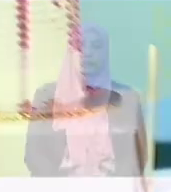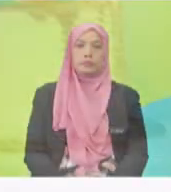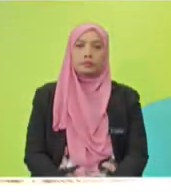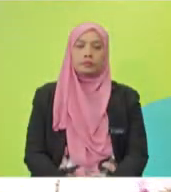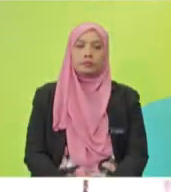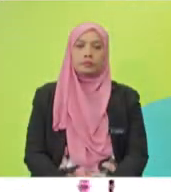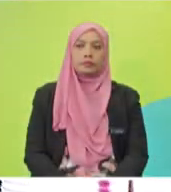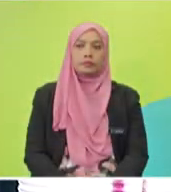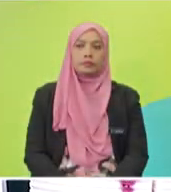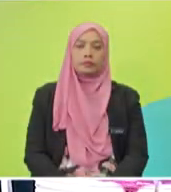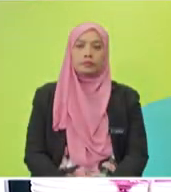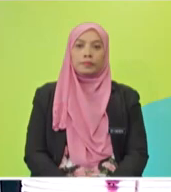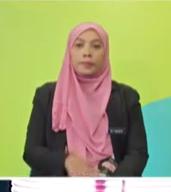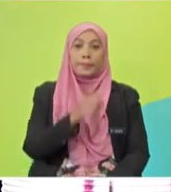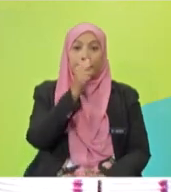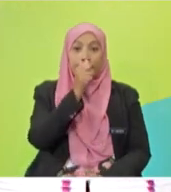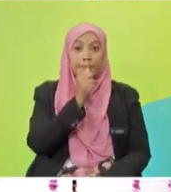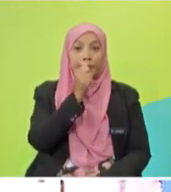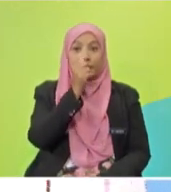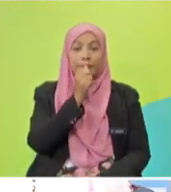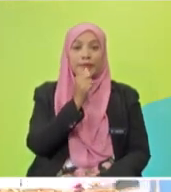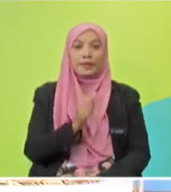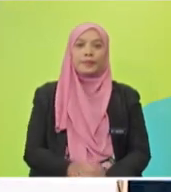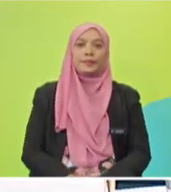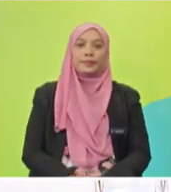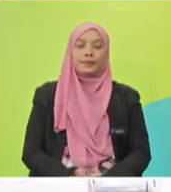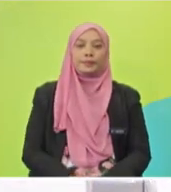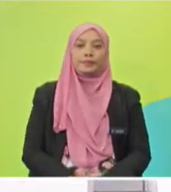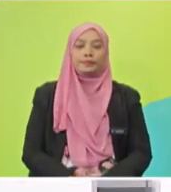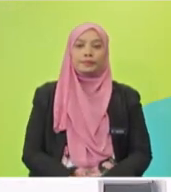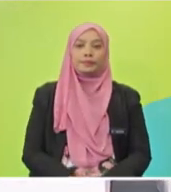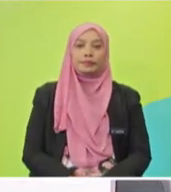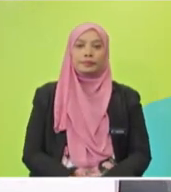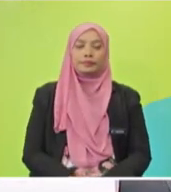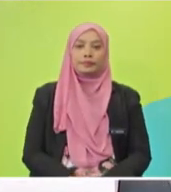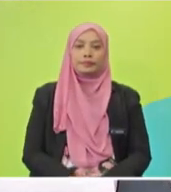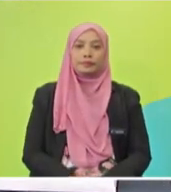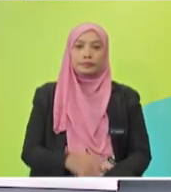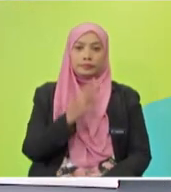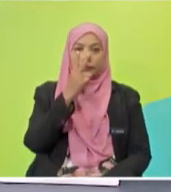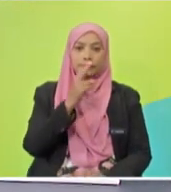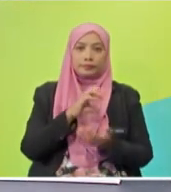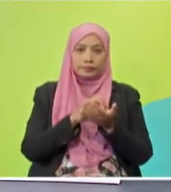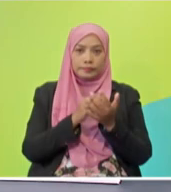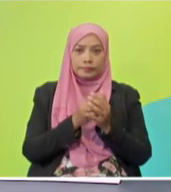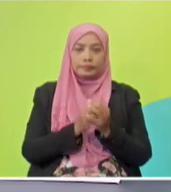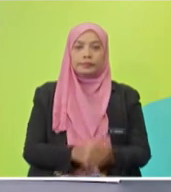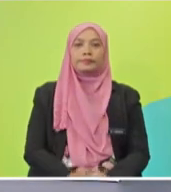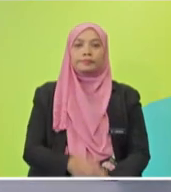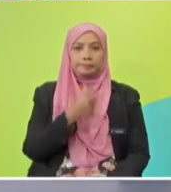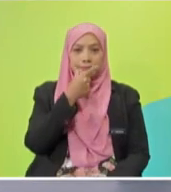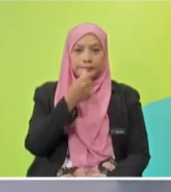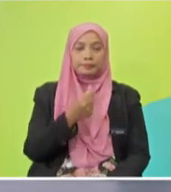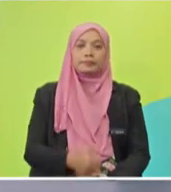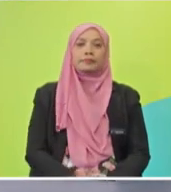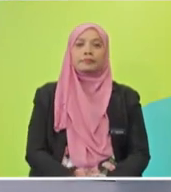Baik, sabar. Wow, nampak tak kek tu? Kembali semula menonton Mendengar Rendah di Direct TV KPM bersama dengan saya, Sean